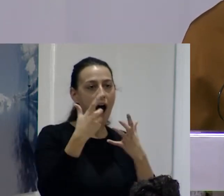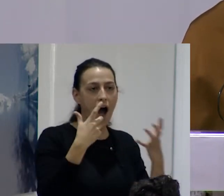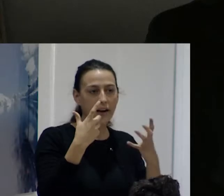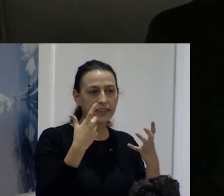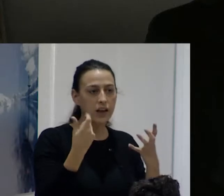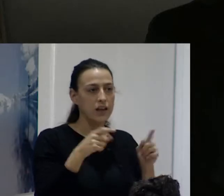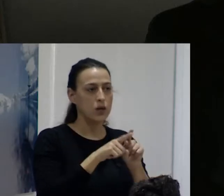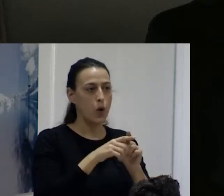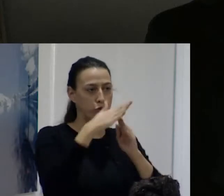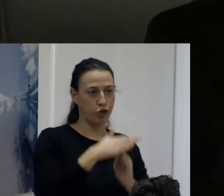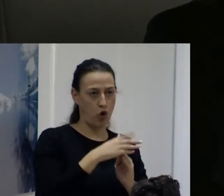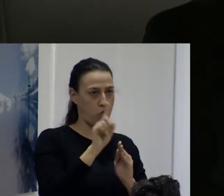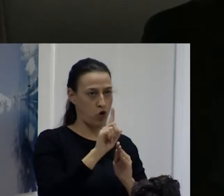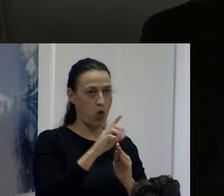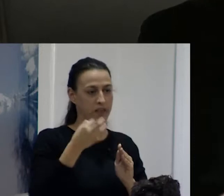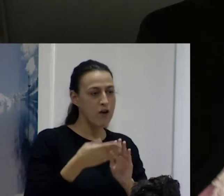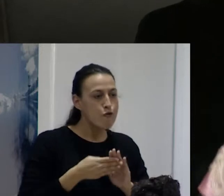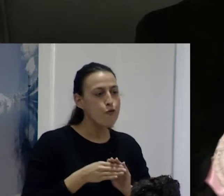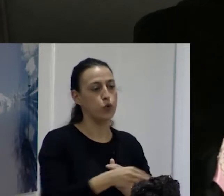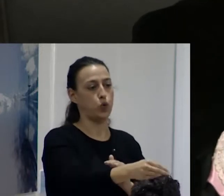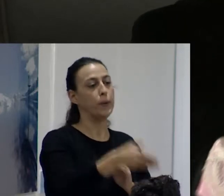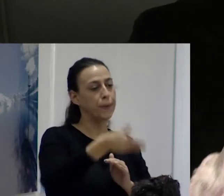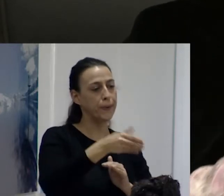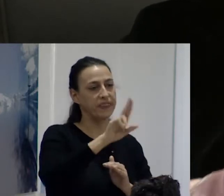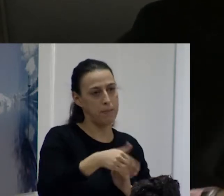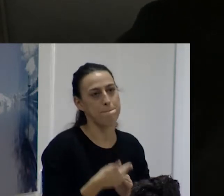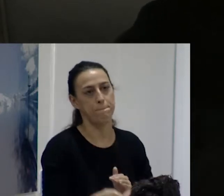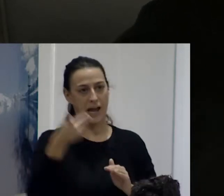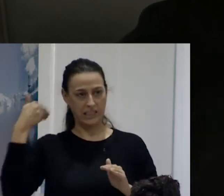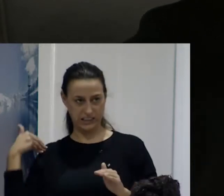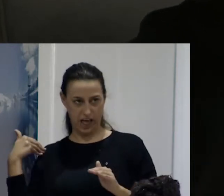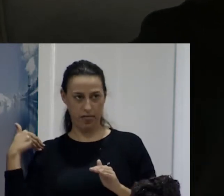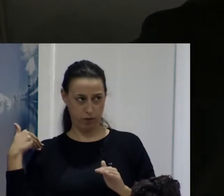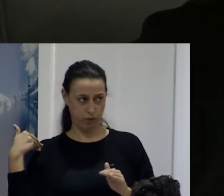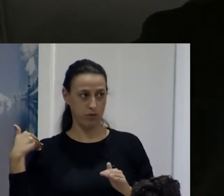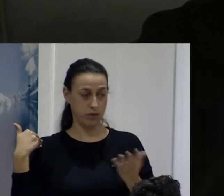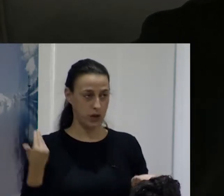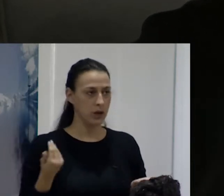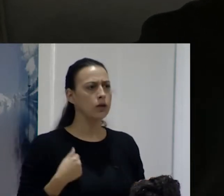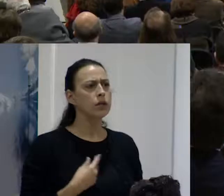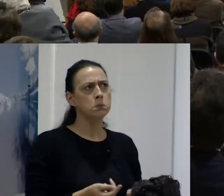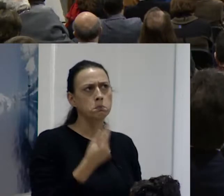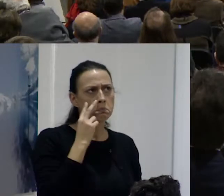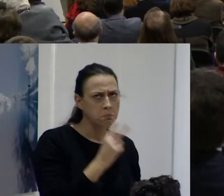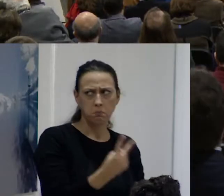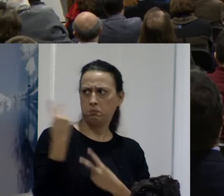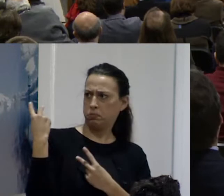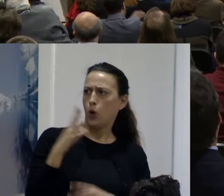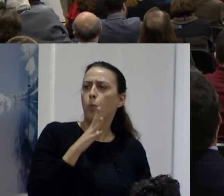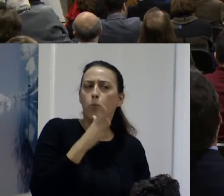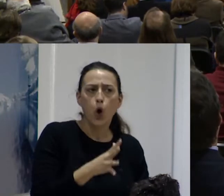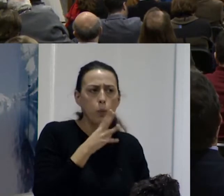tant en tant mirar el passat. No solament per a saber d'on venim, sinó per a reconèixer on no hem